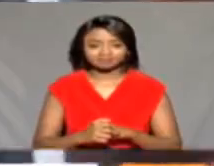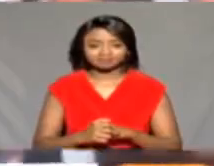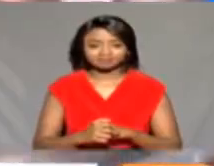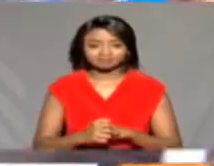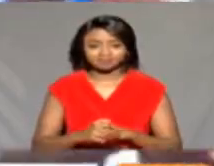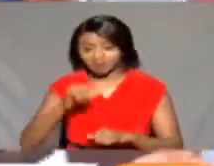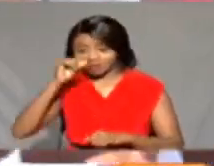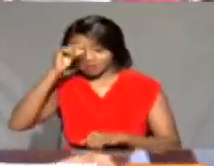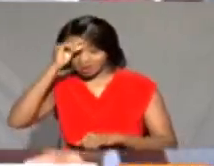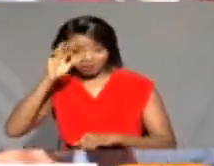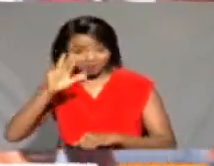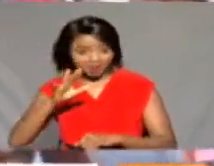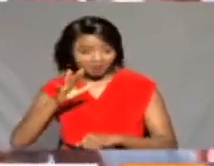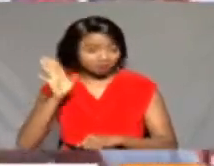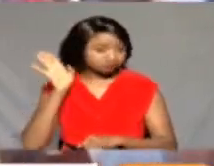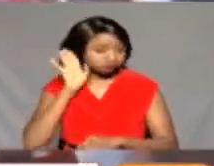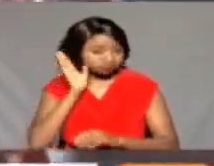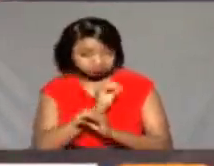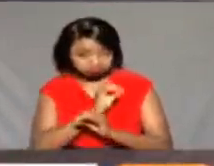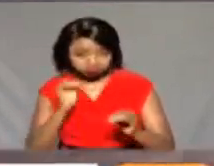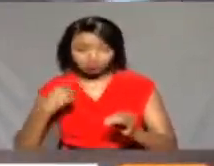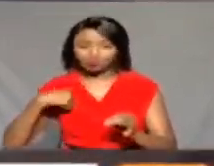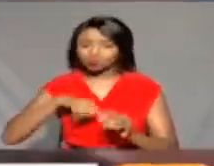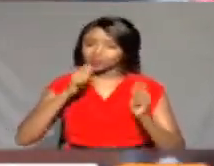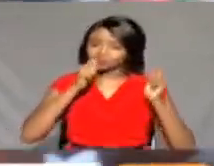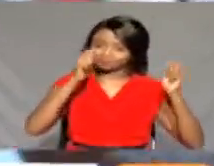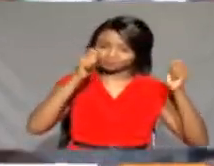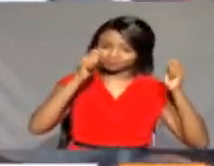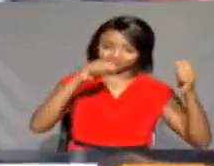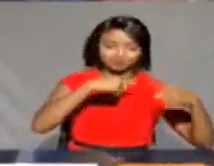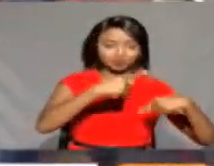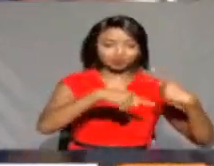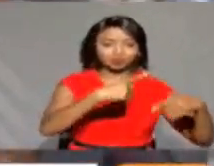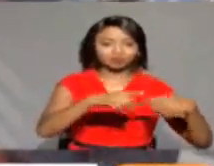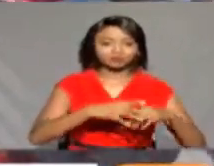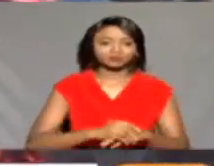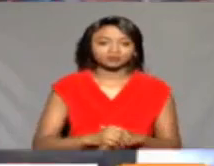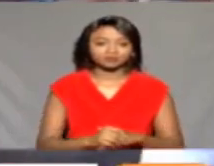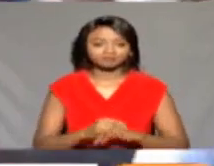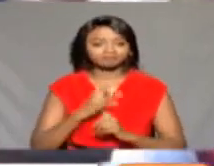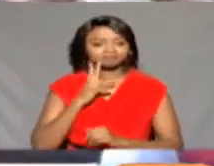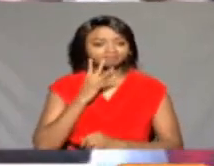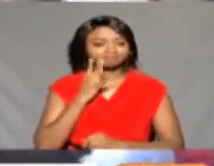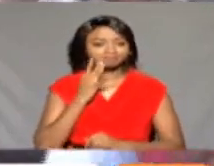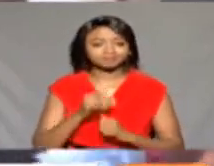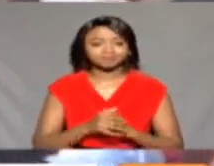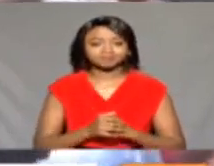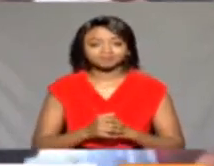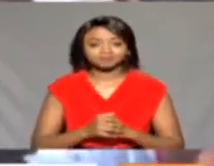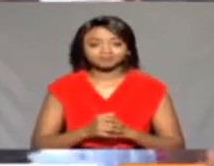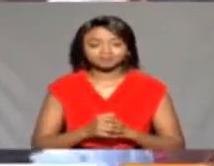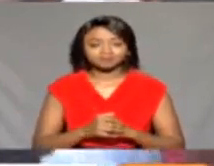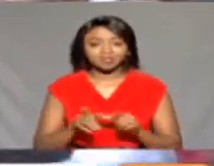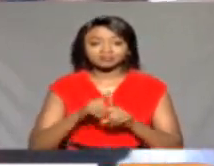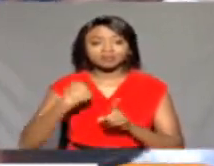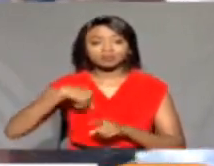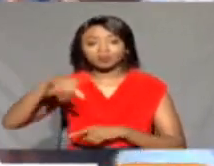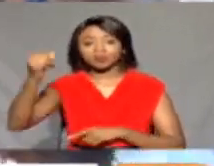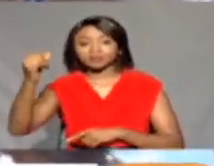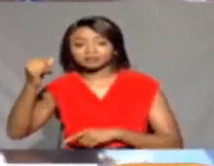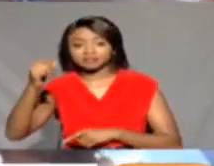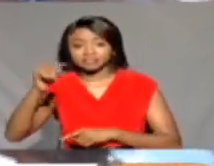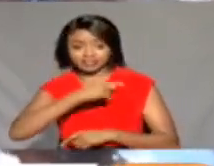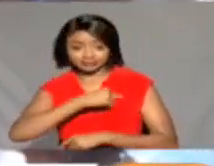serikali haitatujibu, sisi tutaendelea na maandamano kila siku. Sio sisi tulienda China kuomba